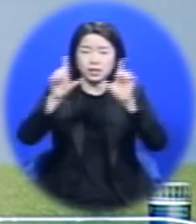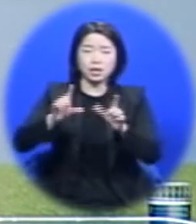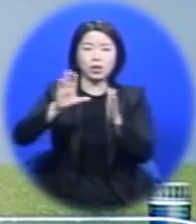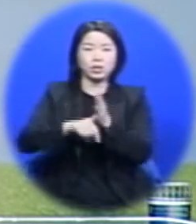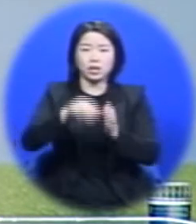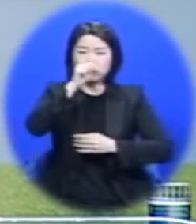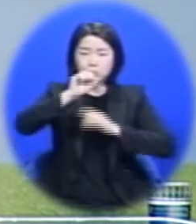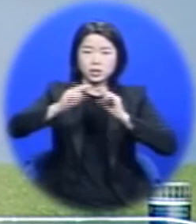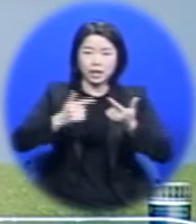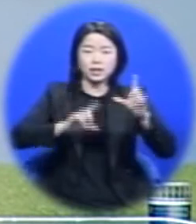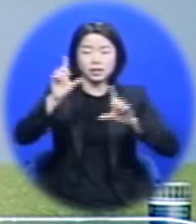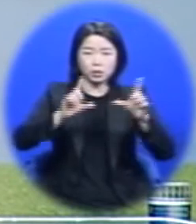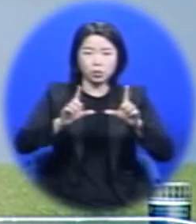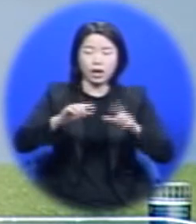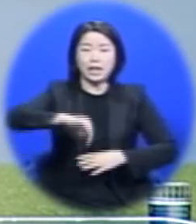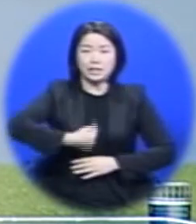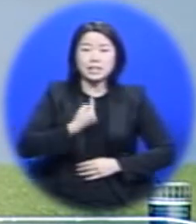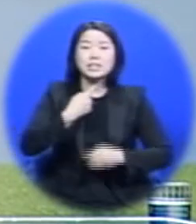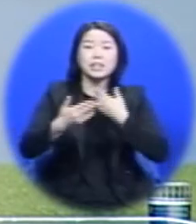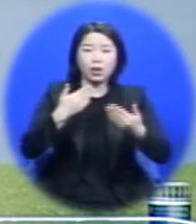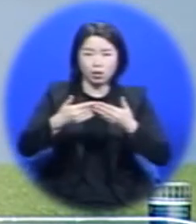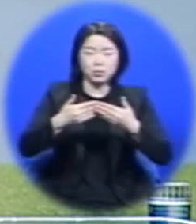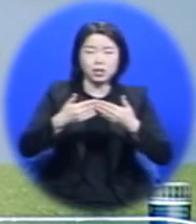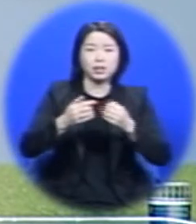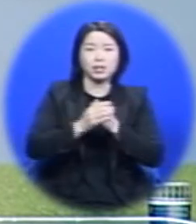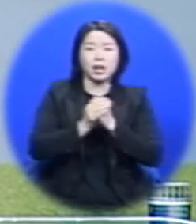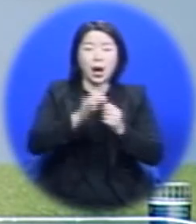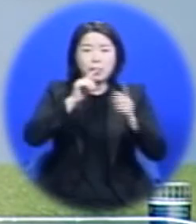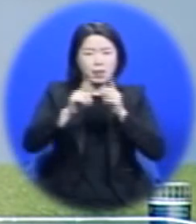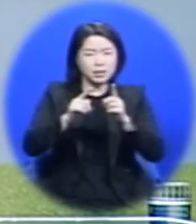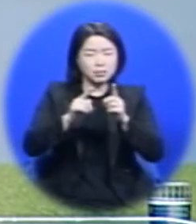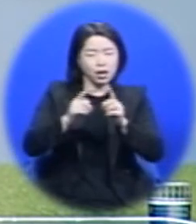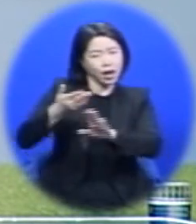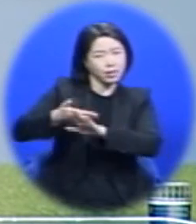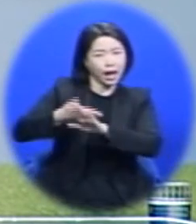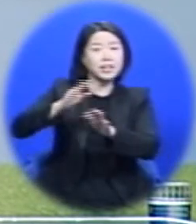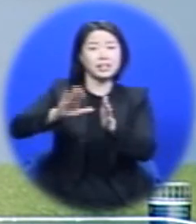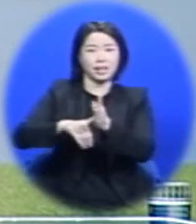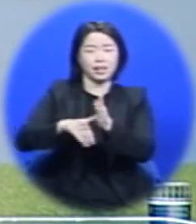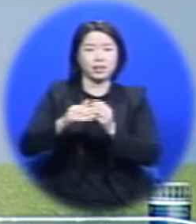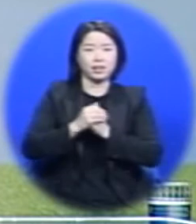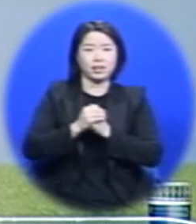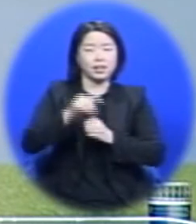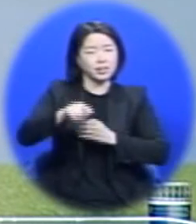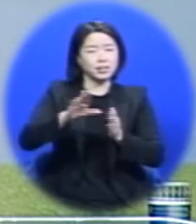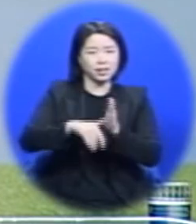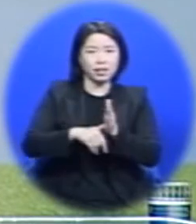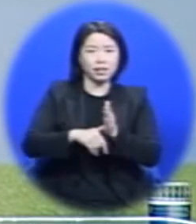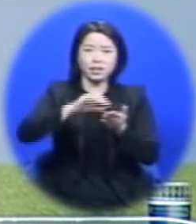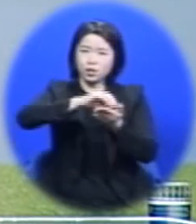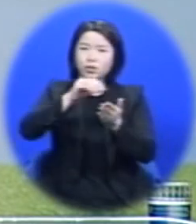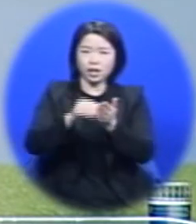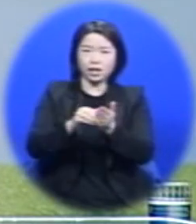좋은 태도가 자신의 경험이 이 말씀하고 다를 때, 그럴 때 그냥